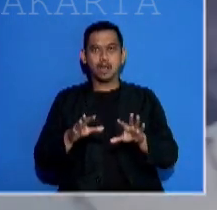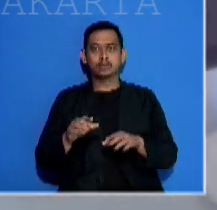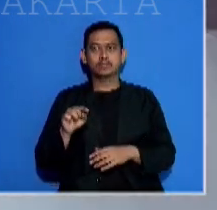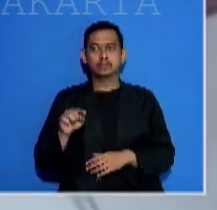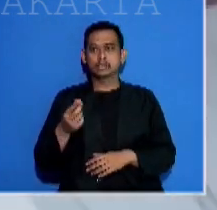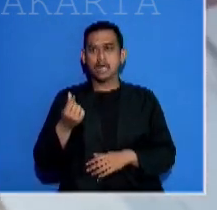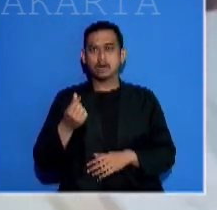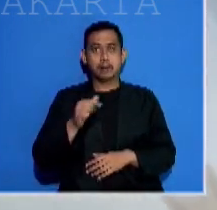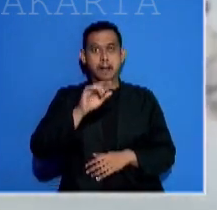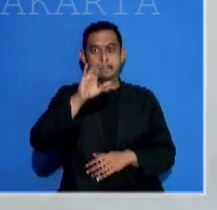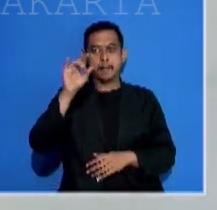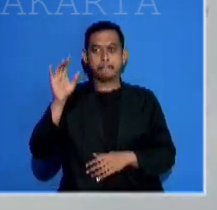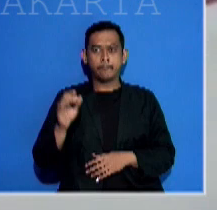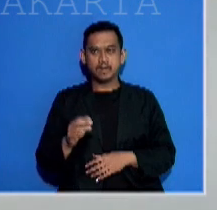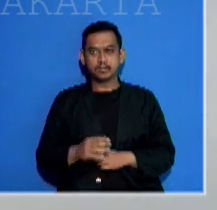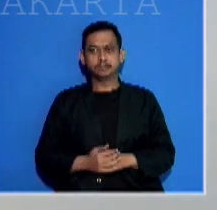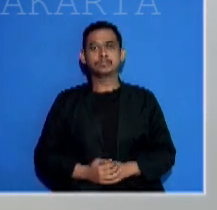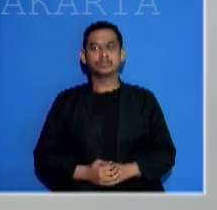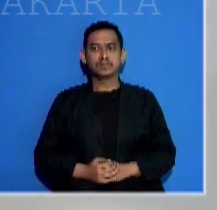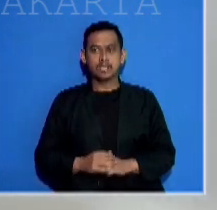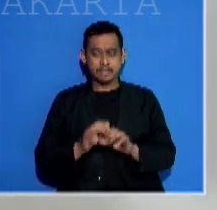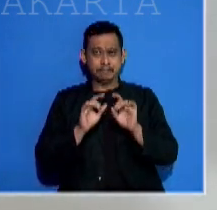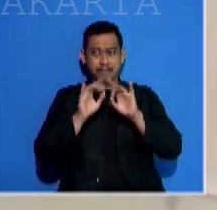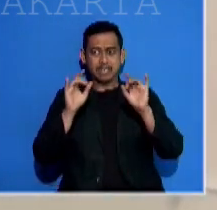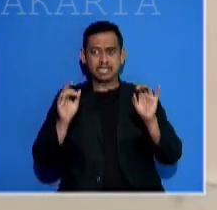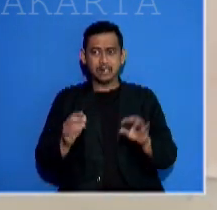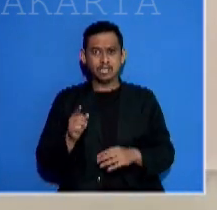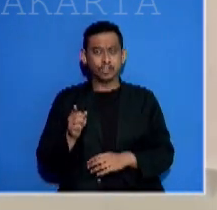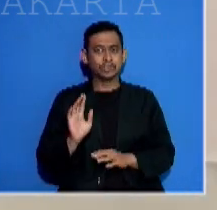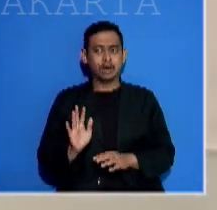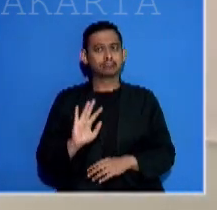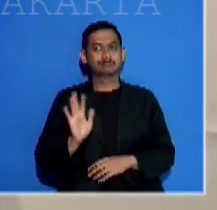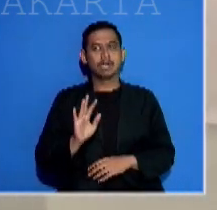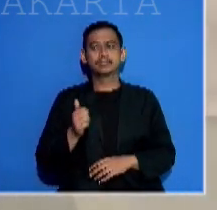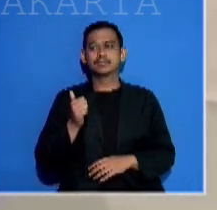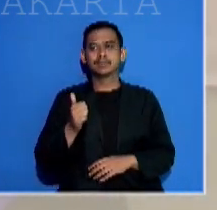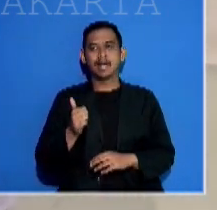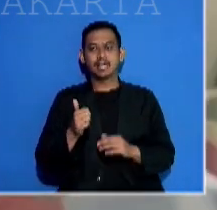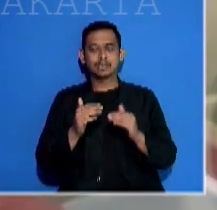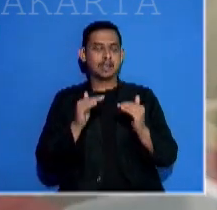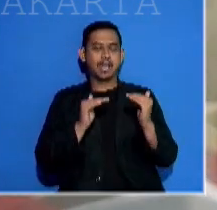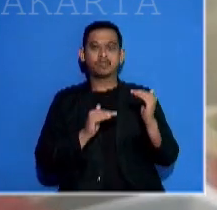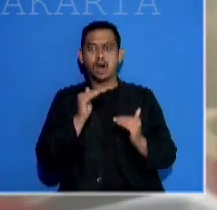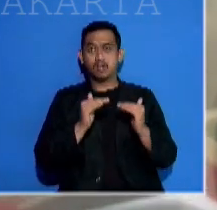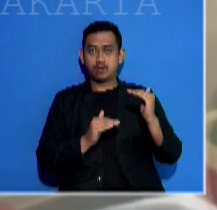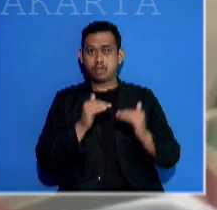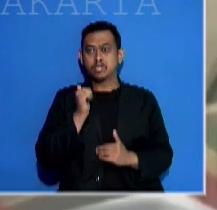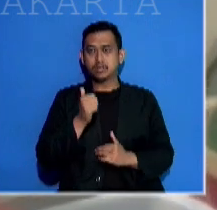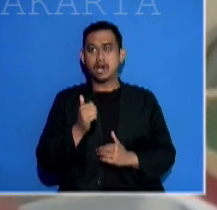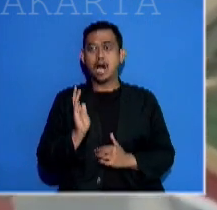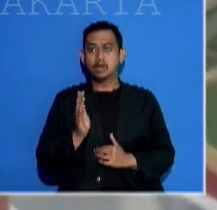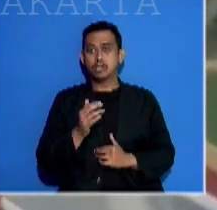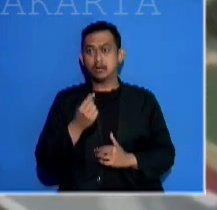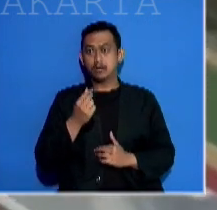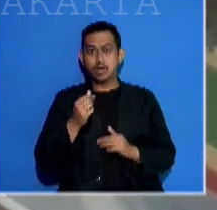Harganya pun bervariasi dan beragam. Tidak hanya itu, wisatawan pun boleh menawar dan dikasih diskon khusus jika berbelanja